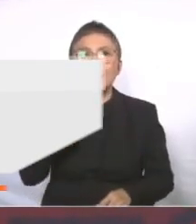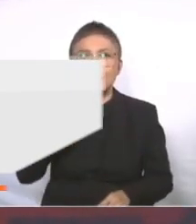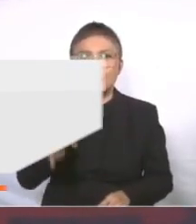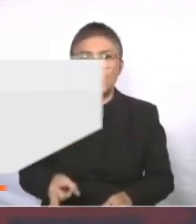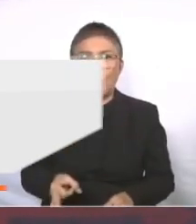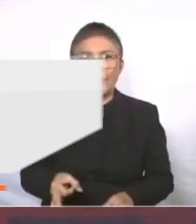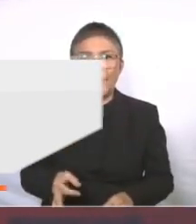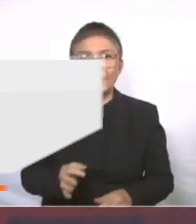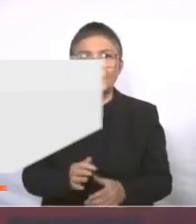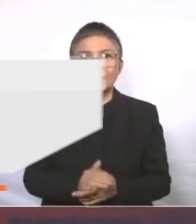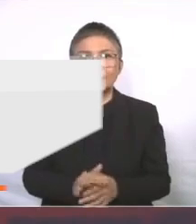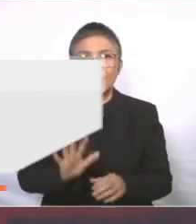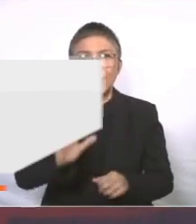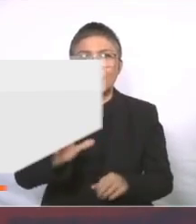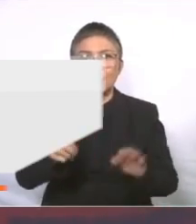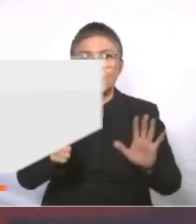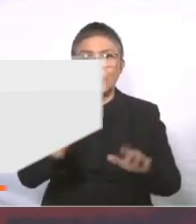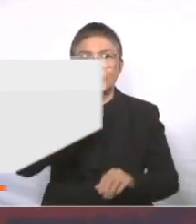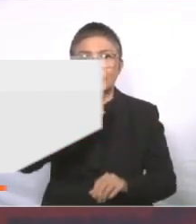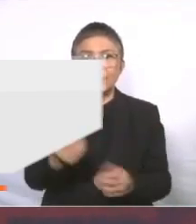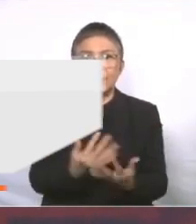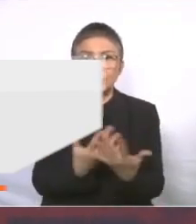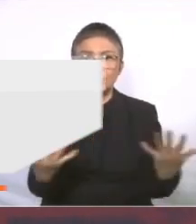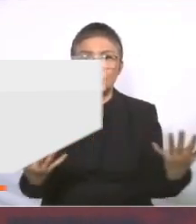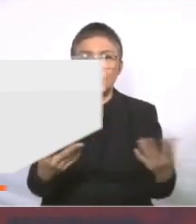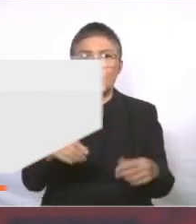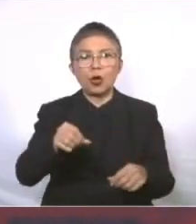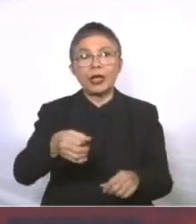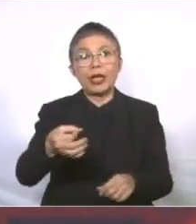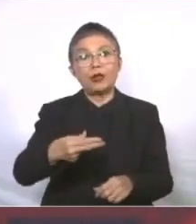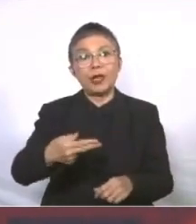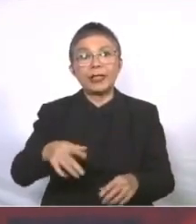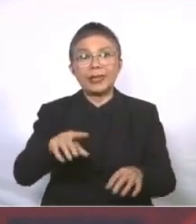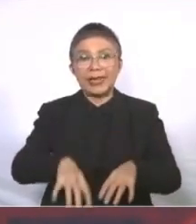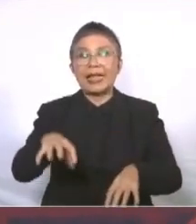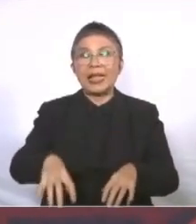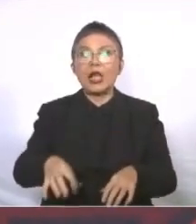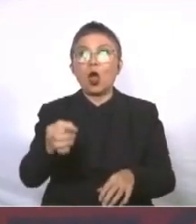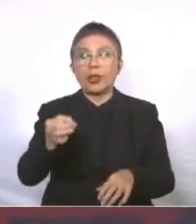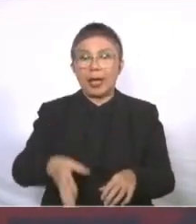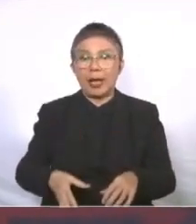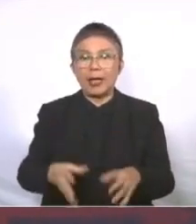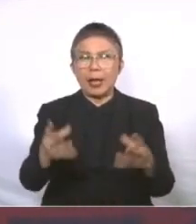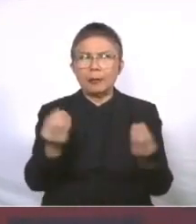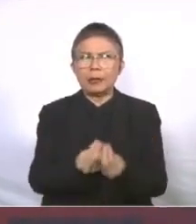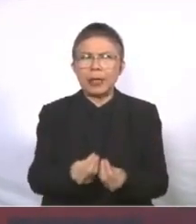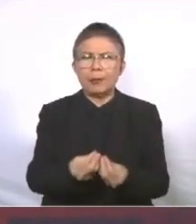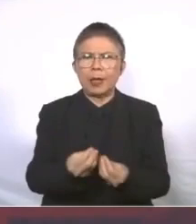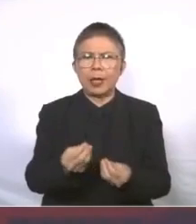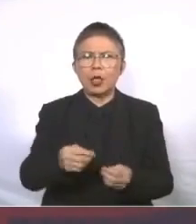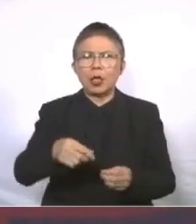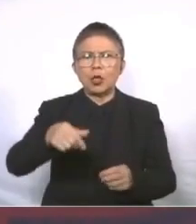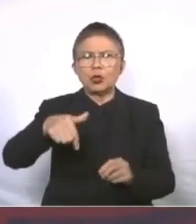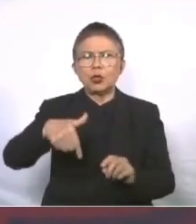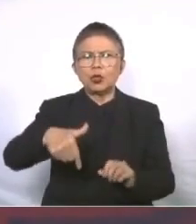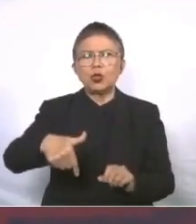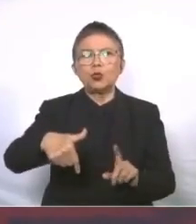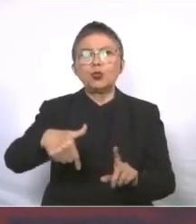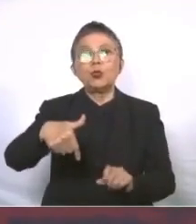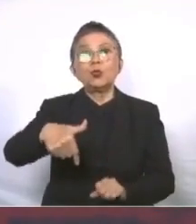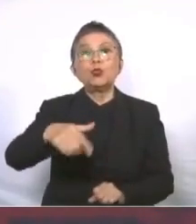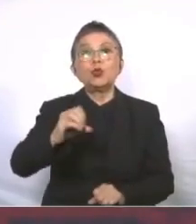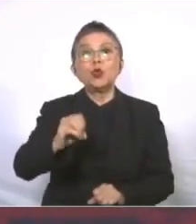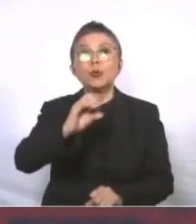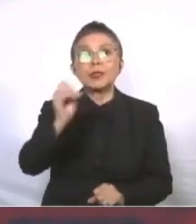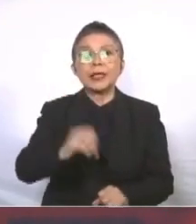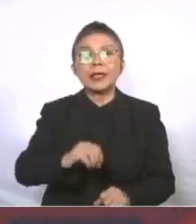perkotaan 56% penduduk Indonesia tinggal di perkotaan dan mencapai lebih dari 70% di